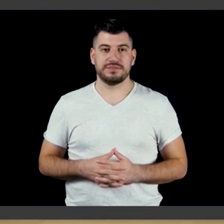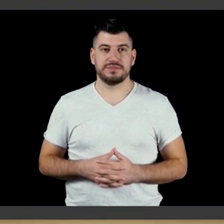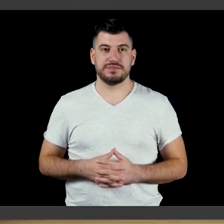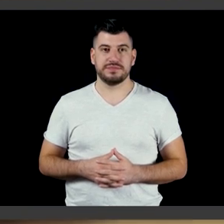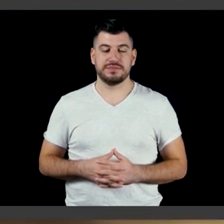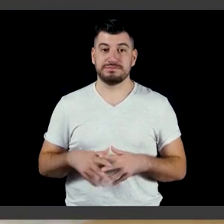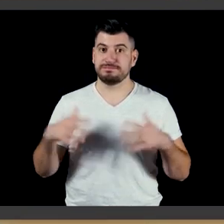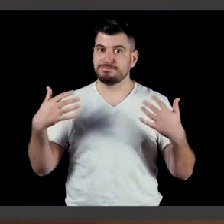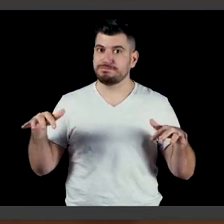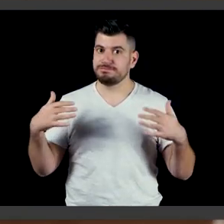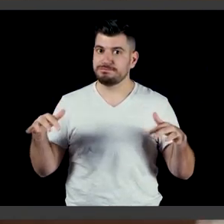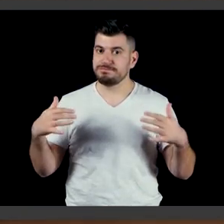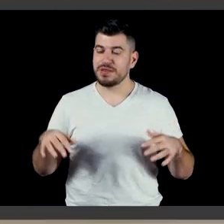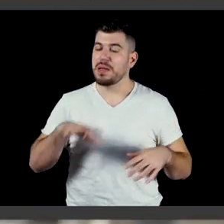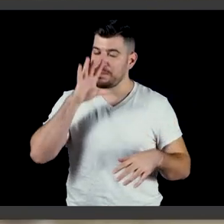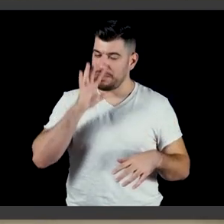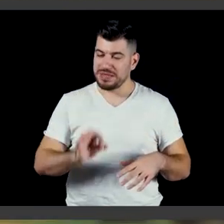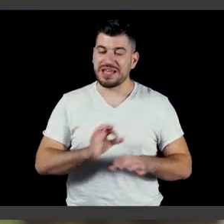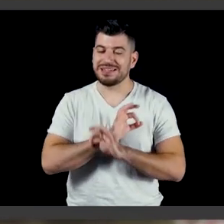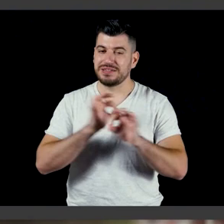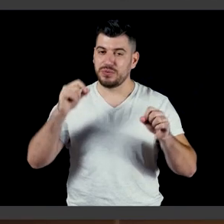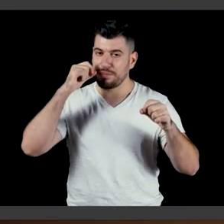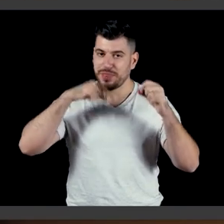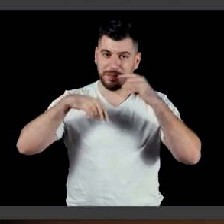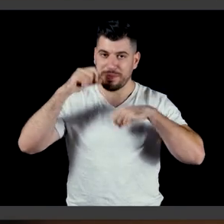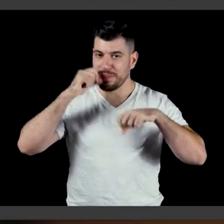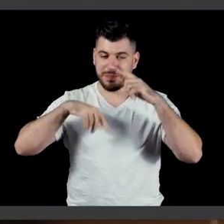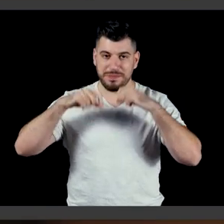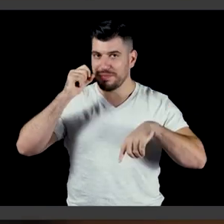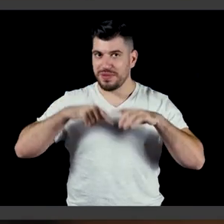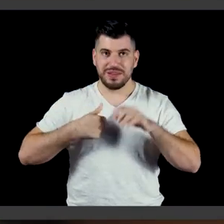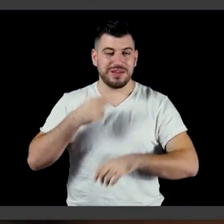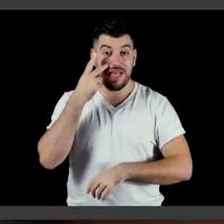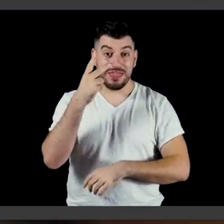και σε ποιον δεν τρέχουν τα σάλια τώρα. Κοιτάξτε εδώ.